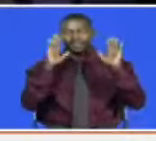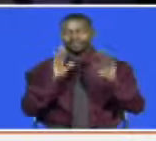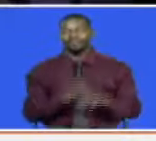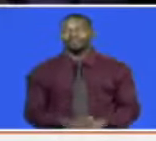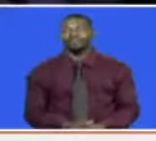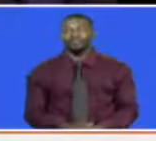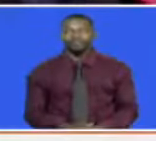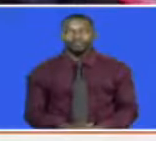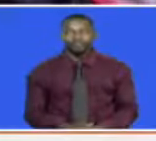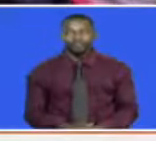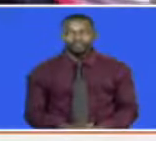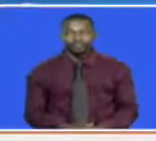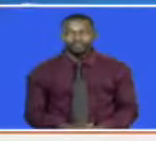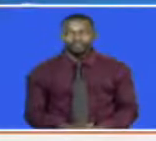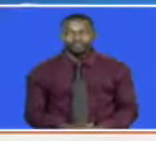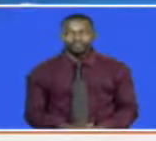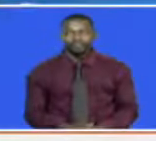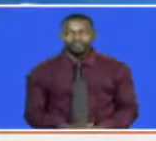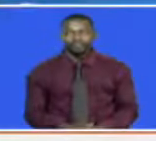News.